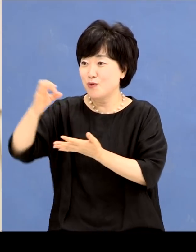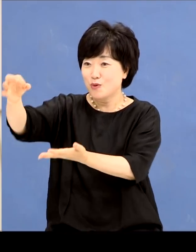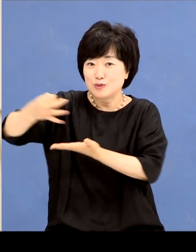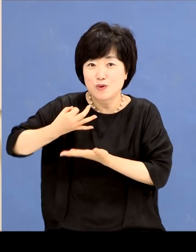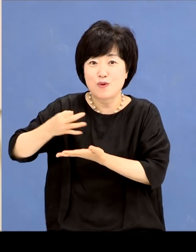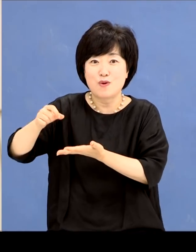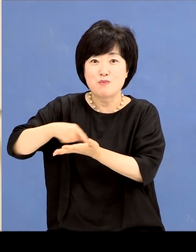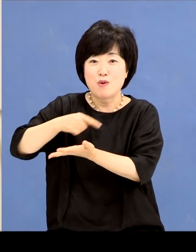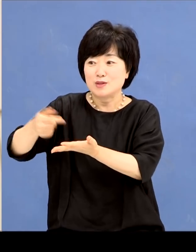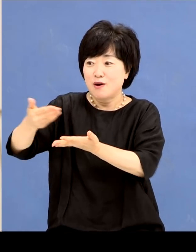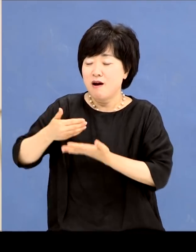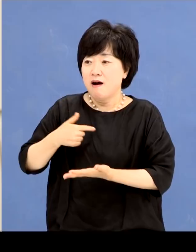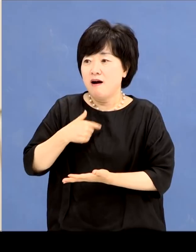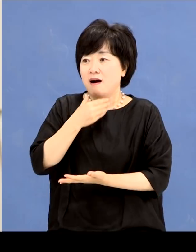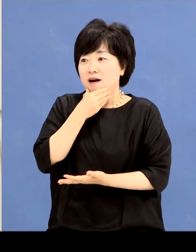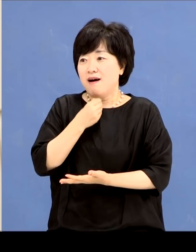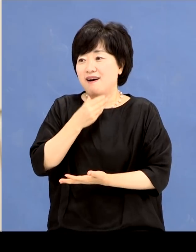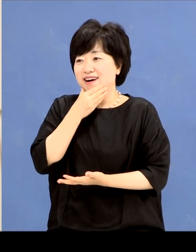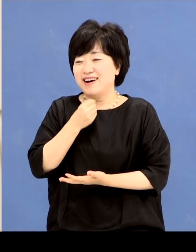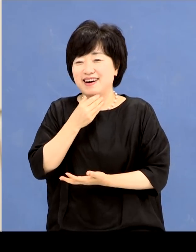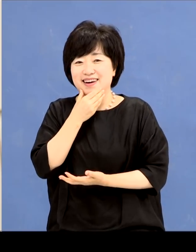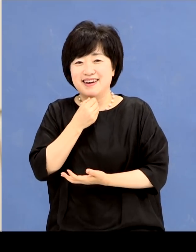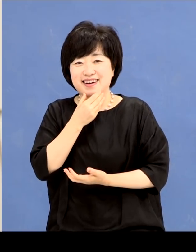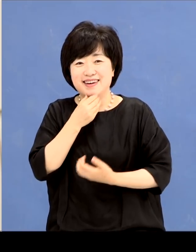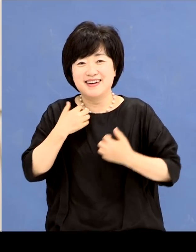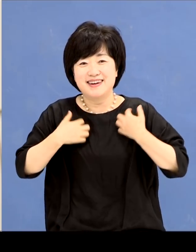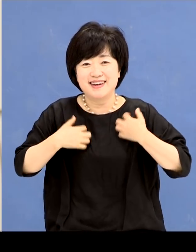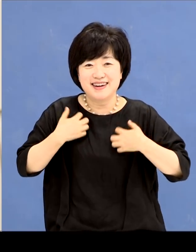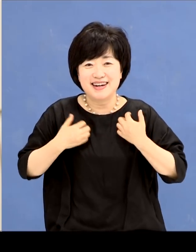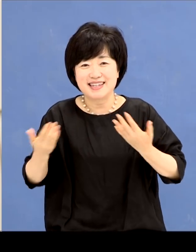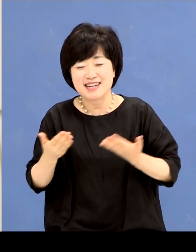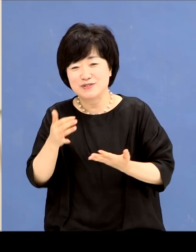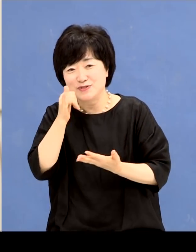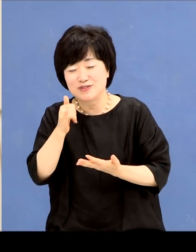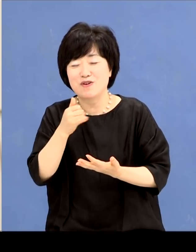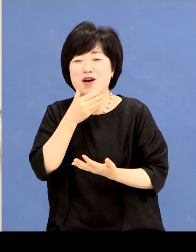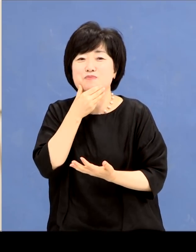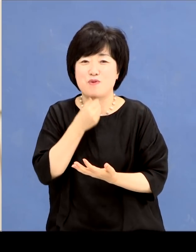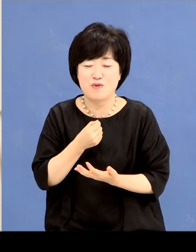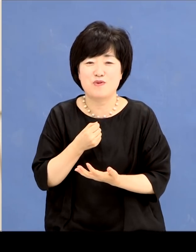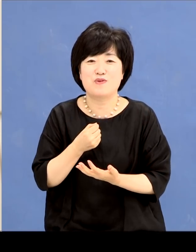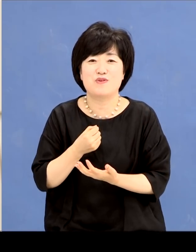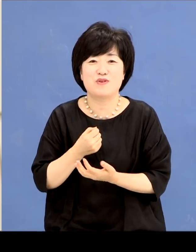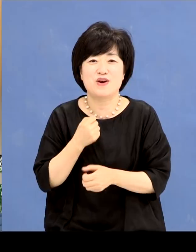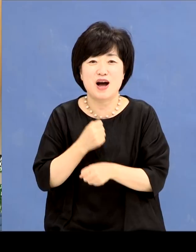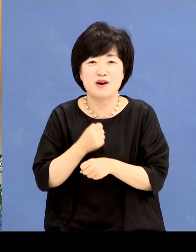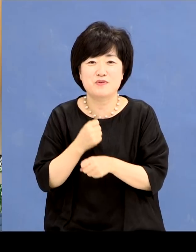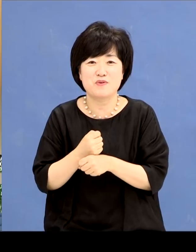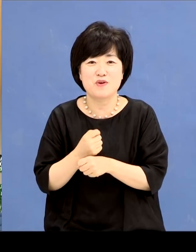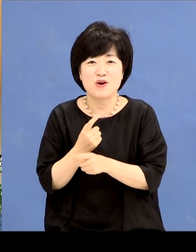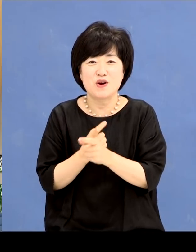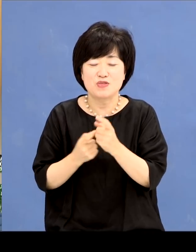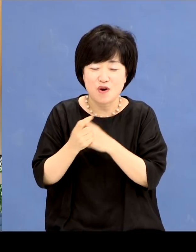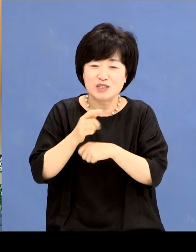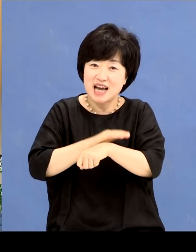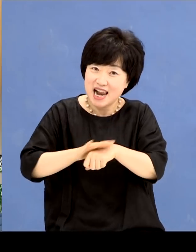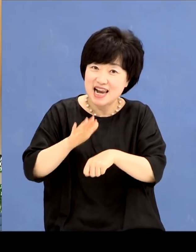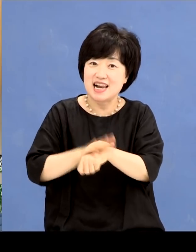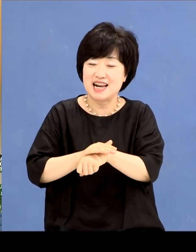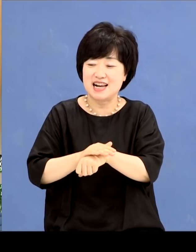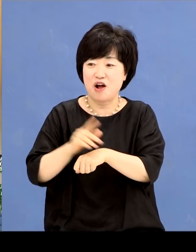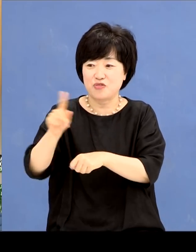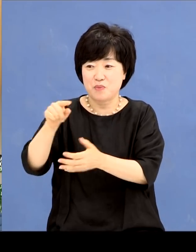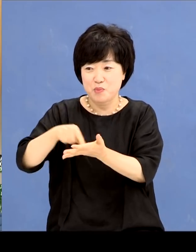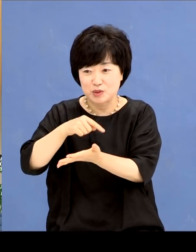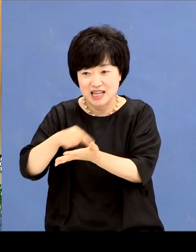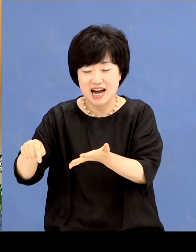경험해보는. 야, 너무 행복했어요. 그 칭찬이. 내가 일을 할 수 있다는 것도 너무 행복했고 내가 더 잘하면 할수록